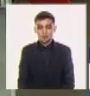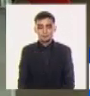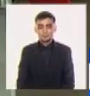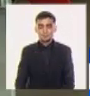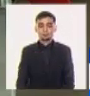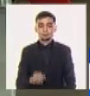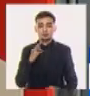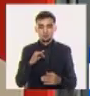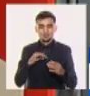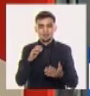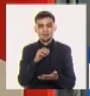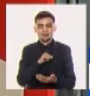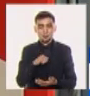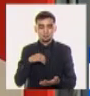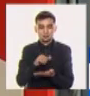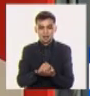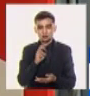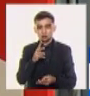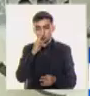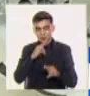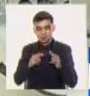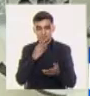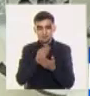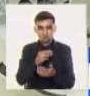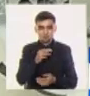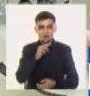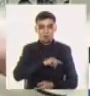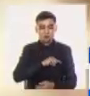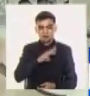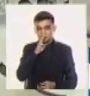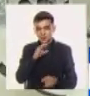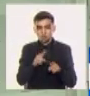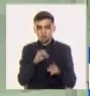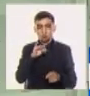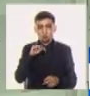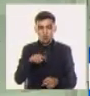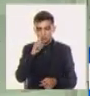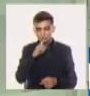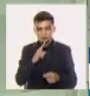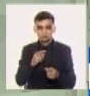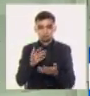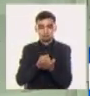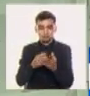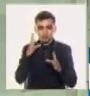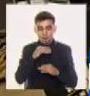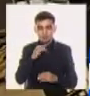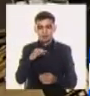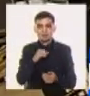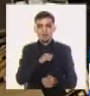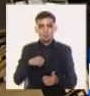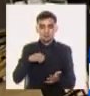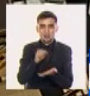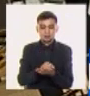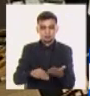Индивидуальные предприниматели, самозанятые, кто потерял доходы из-за усиления карантина в июле, также могут рассчитывать на выплаты. Кстати, самозанятые не